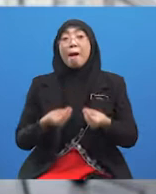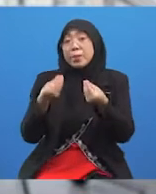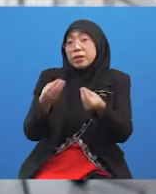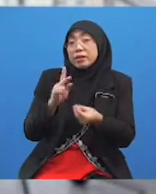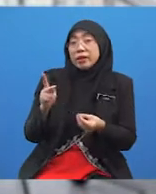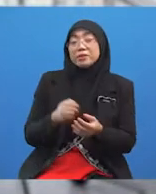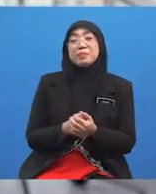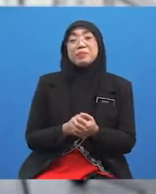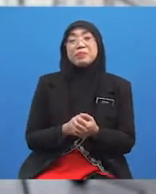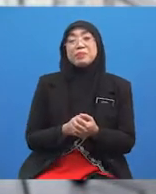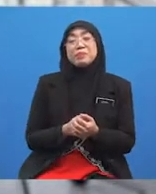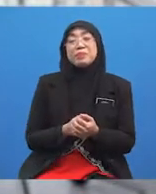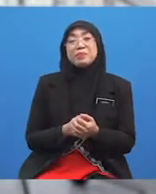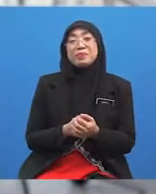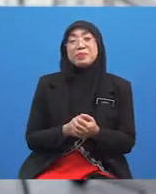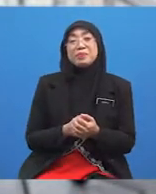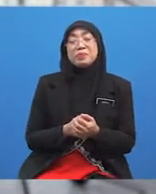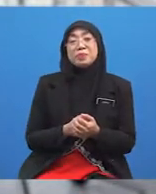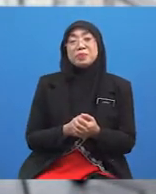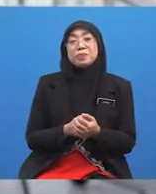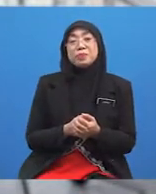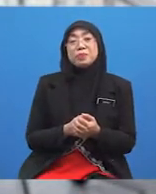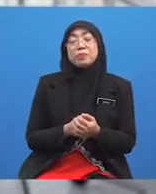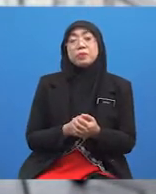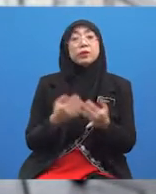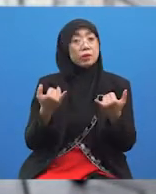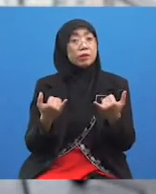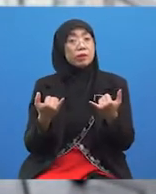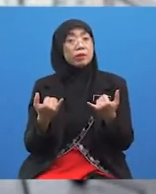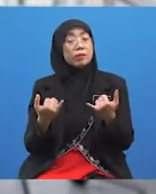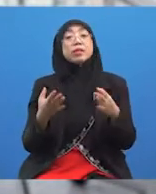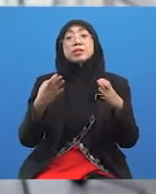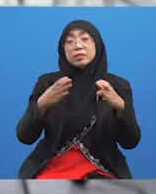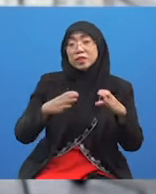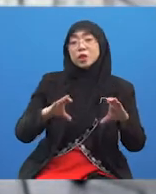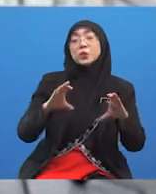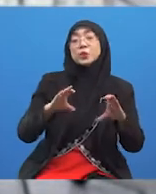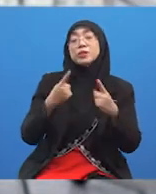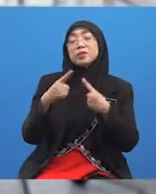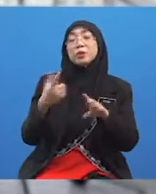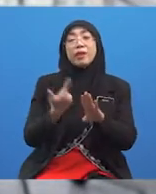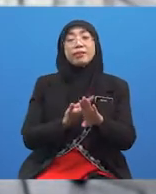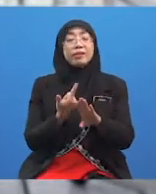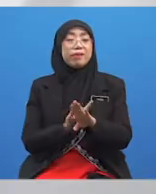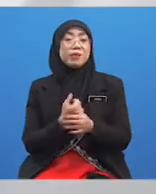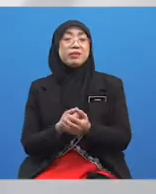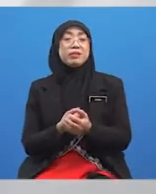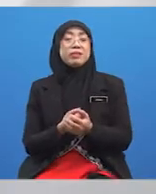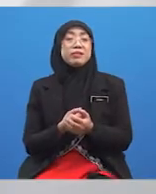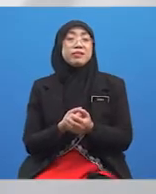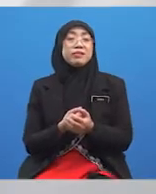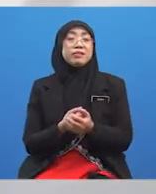nyatakan. Syabas. Sekarang mari kita bersama-sama cuba menjawab latihan menggunakan kata